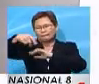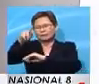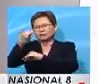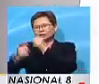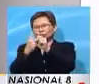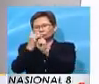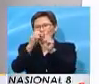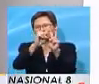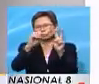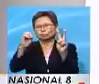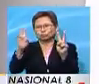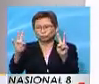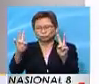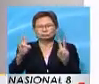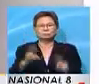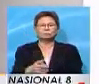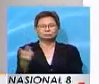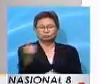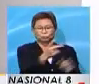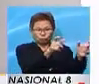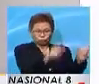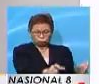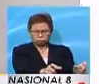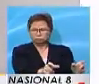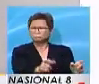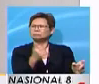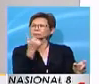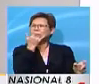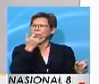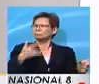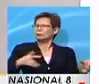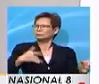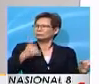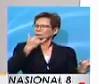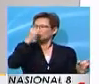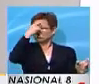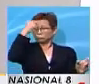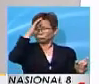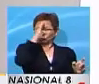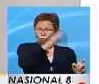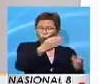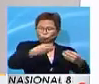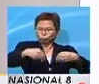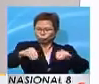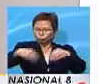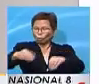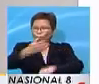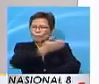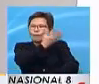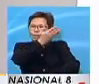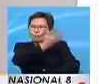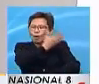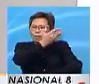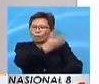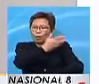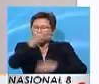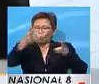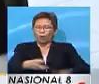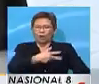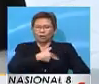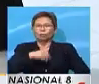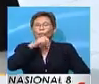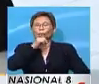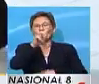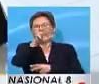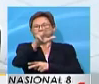2007 bagaimanapun kedua-dua mereka mengaku tidak bersalah atas tuduhan memperdagangkan pembantu rumah warga Indonesia berumur